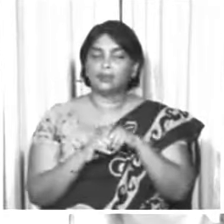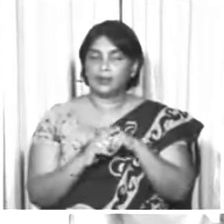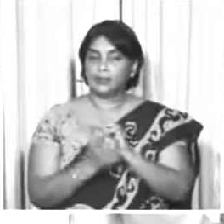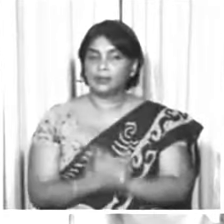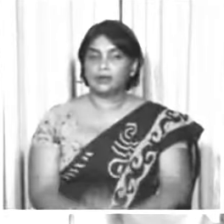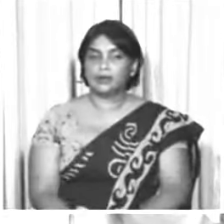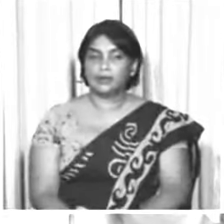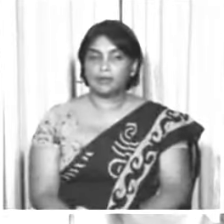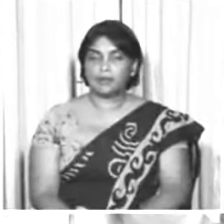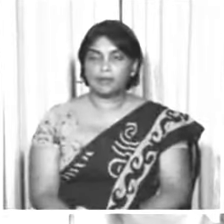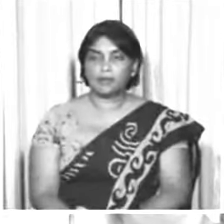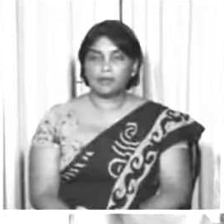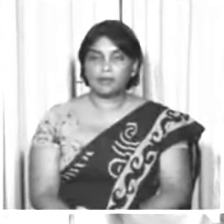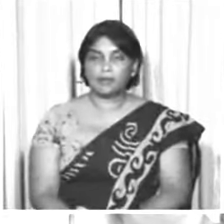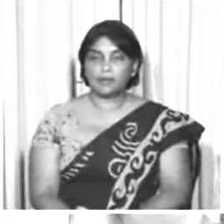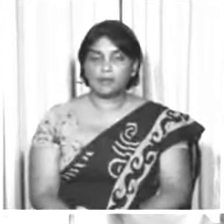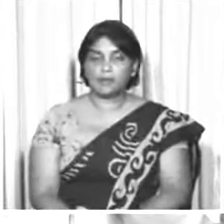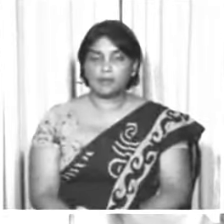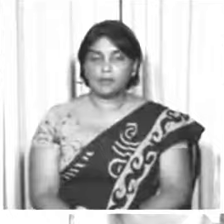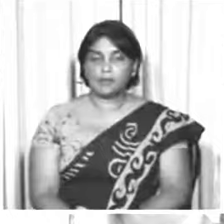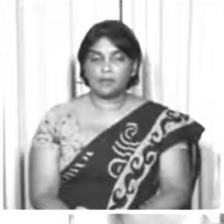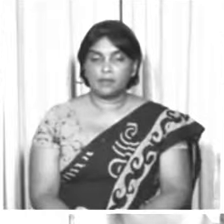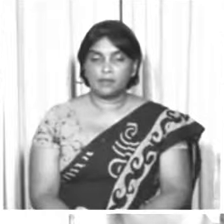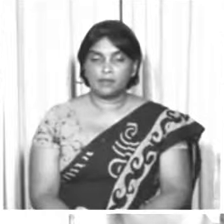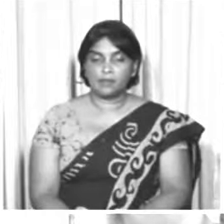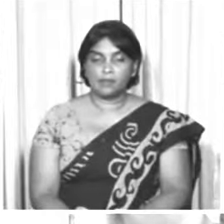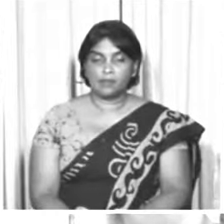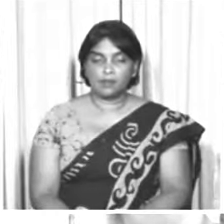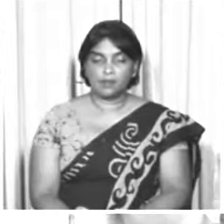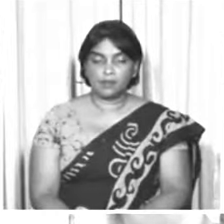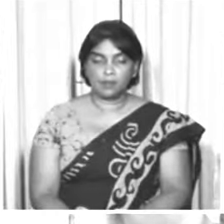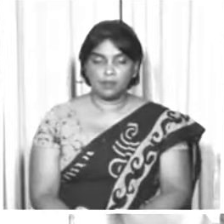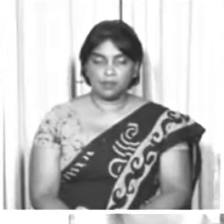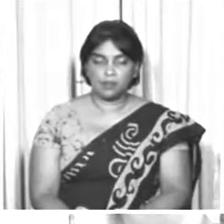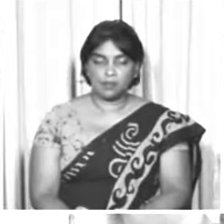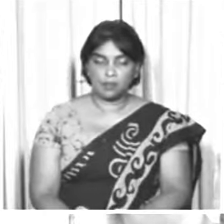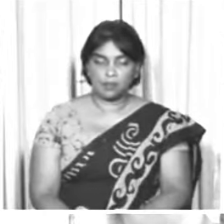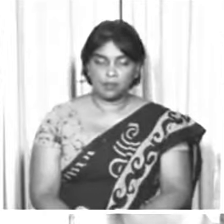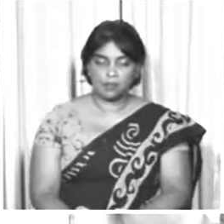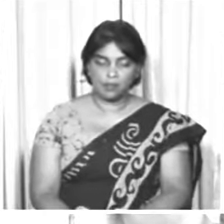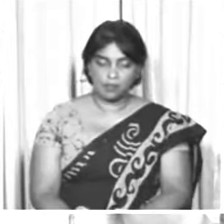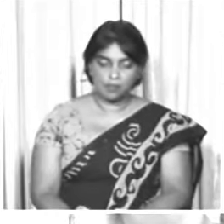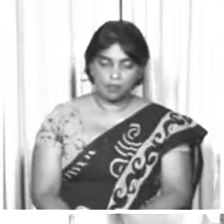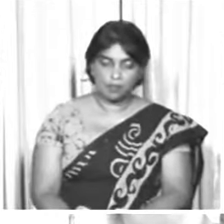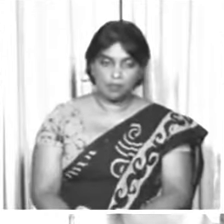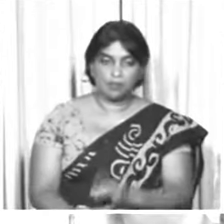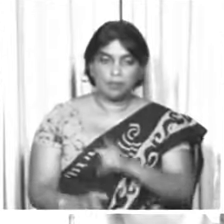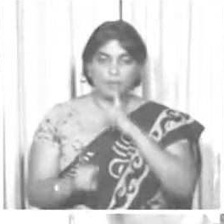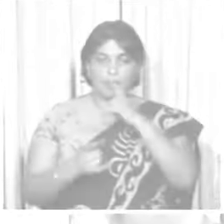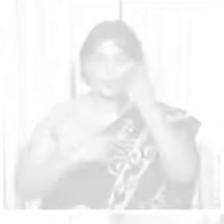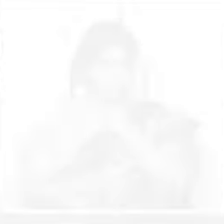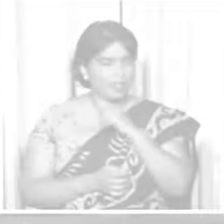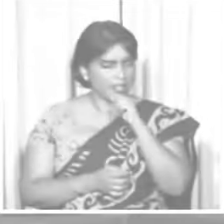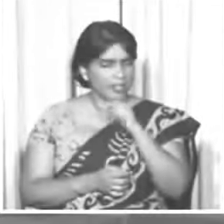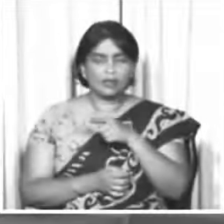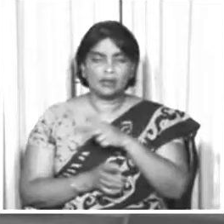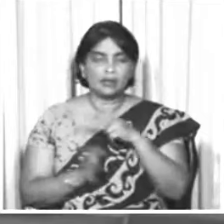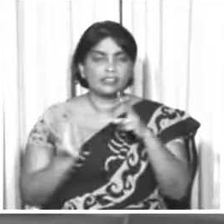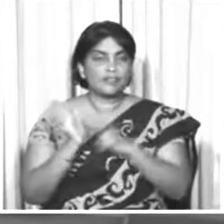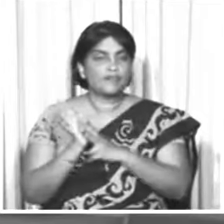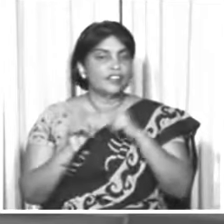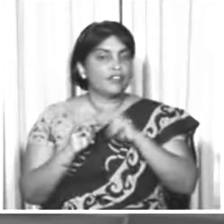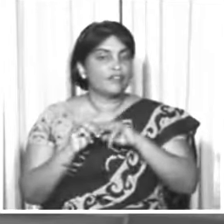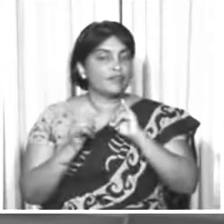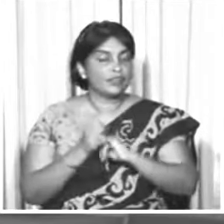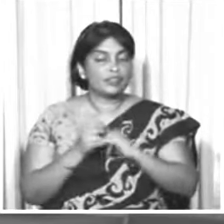එක තියෙනවා මේකේ වීසා වර්ග හැම වගන්තියක් තියෙන වීසා වීසා වීසා වීසා VFS එකක්